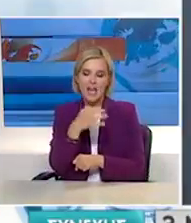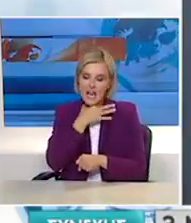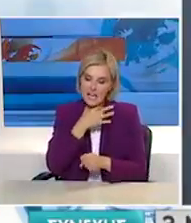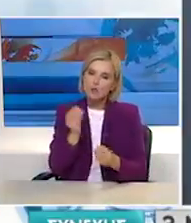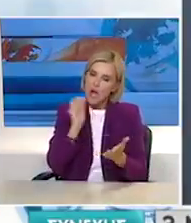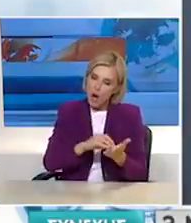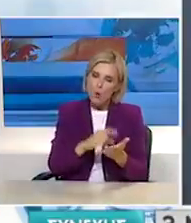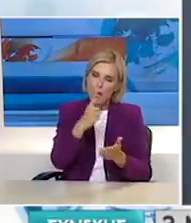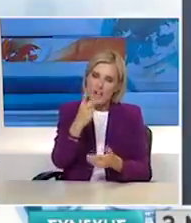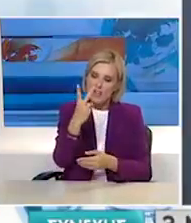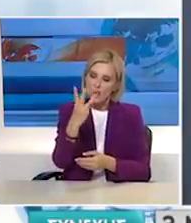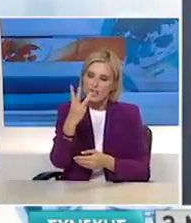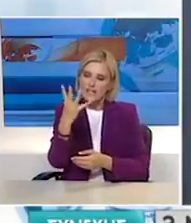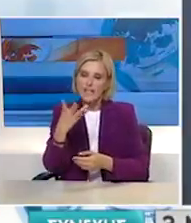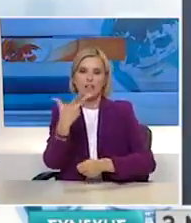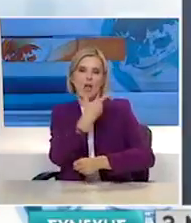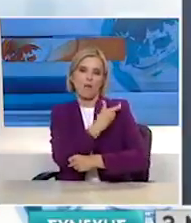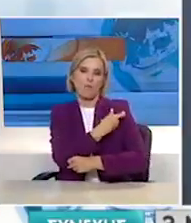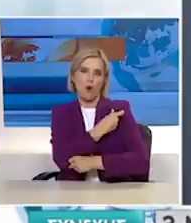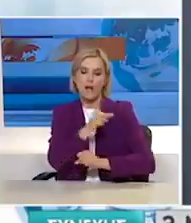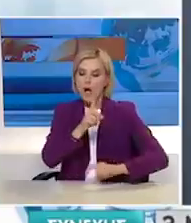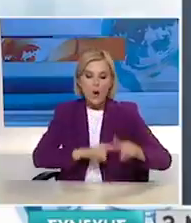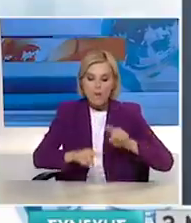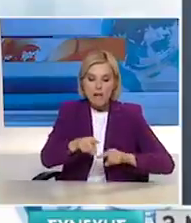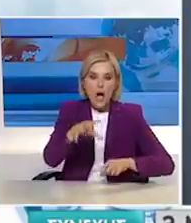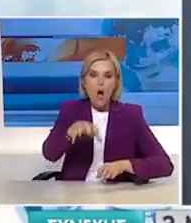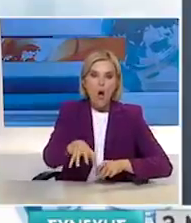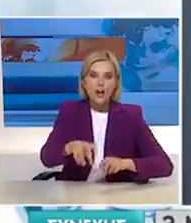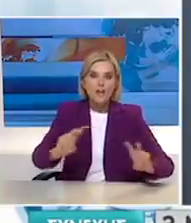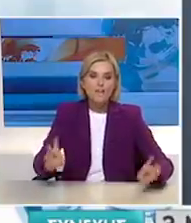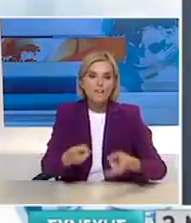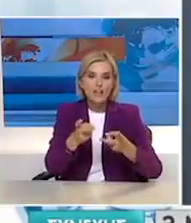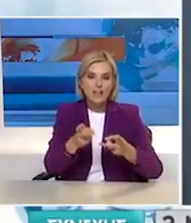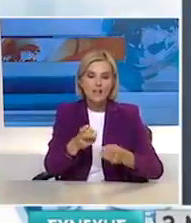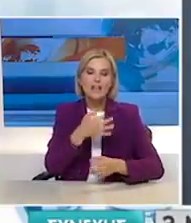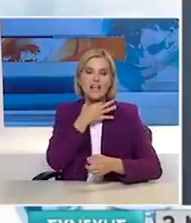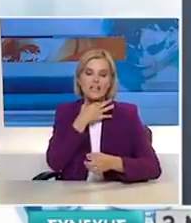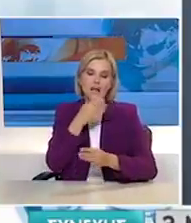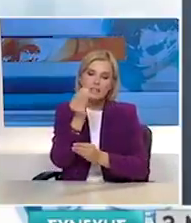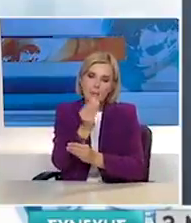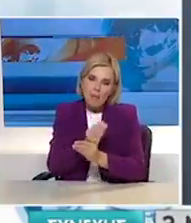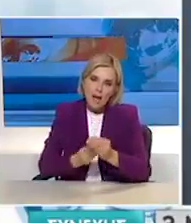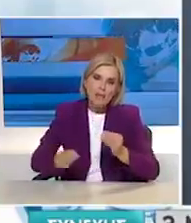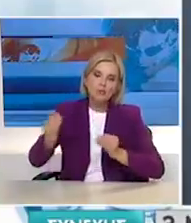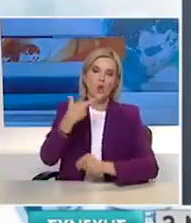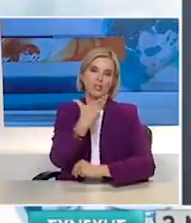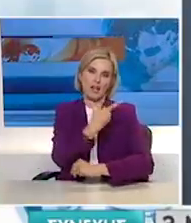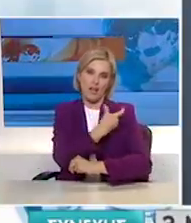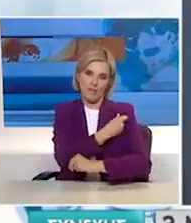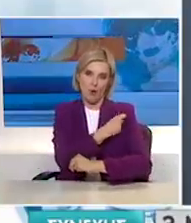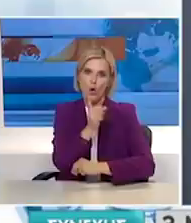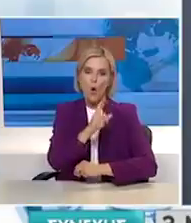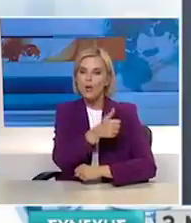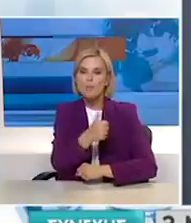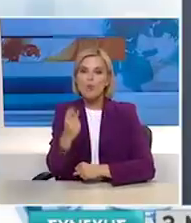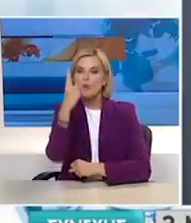για να δοθεί στη χώρα μας, σε οποιαδήποτε ευρωπαϊκή χώρα, σε οποιαδήποτε χώρα του κόσμου. Σίγουρα θα χρειαστούν περισσότερα εμβόλια από περισσότερο από μια